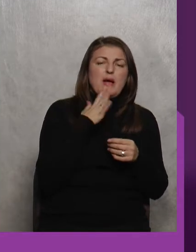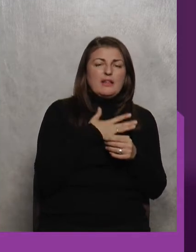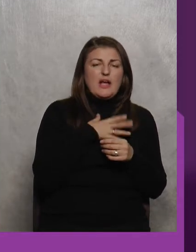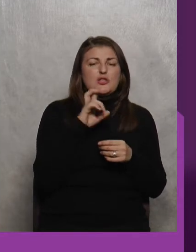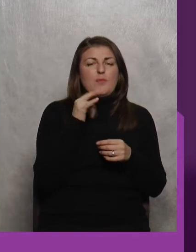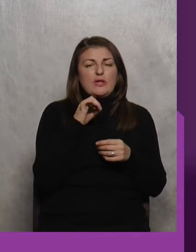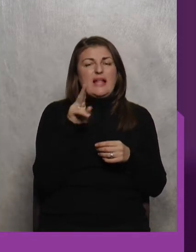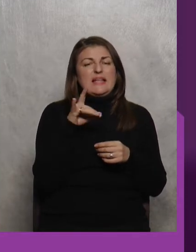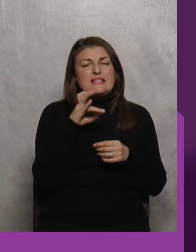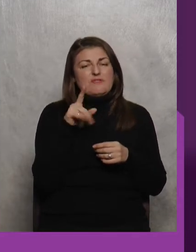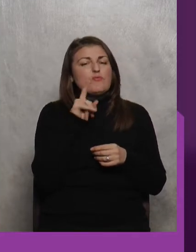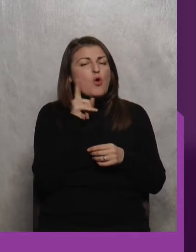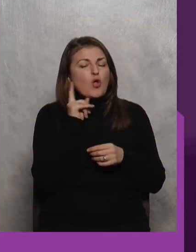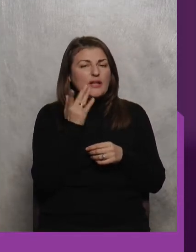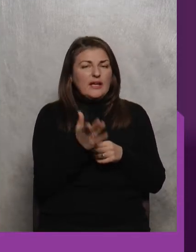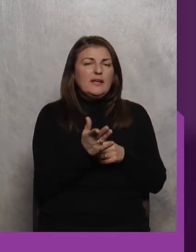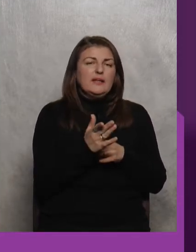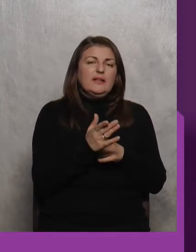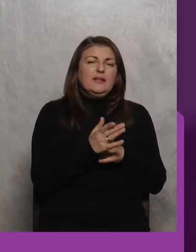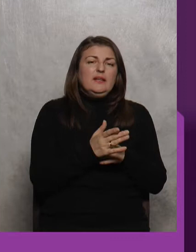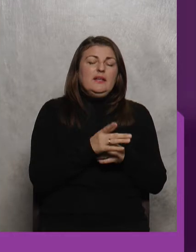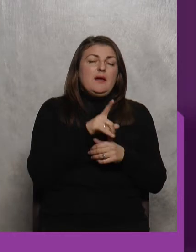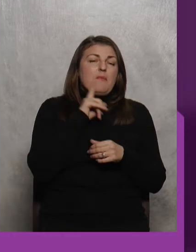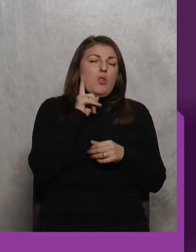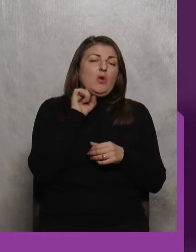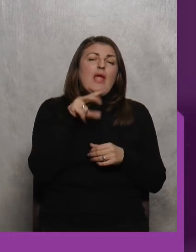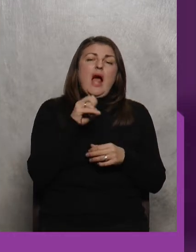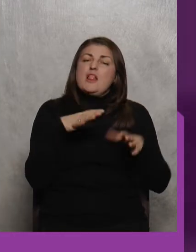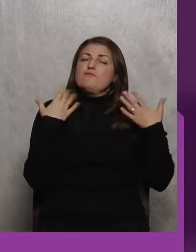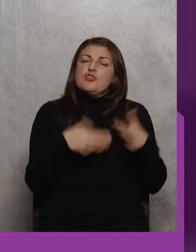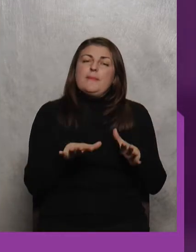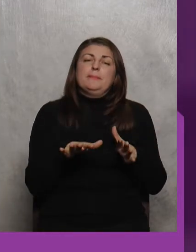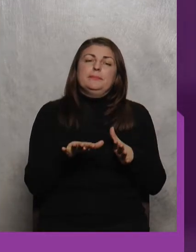Богдан Денисевич молодий, але вже